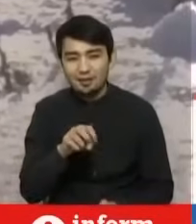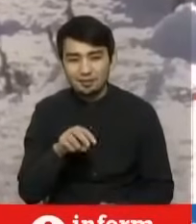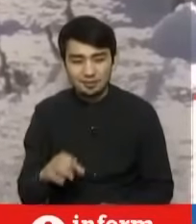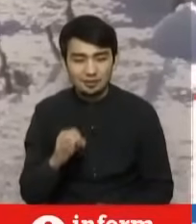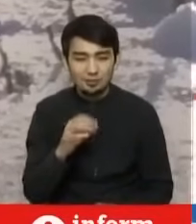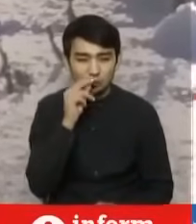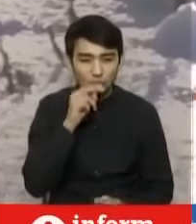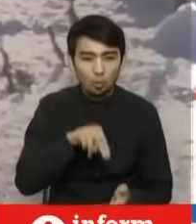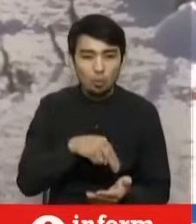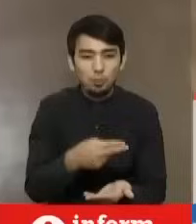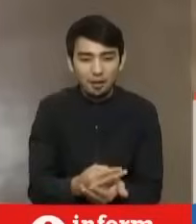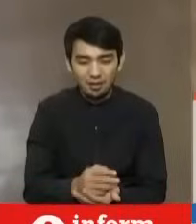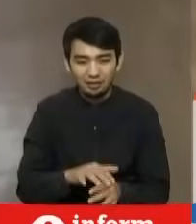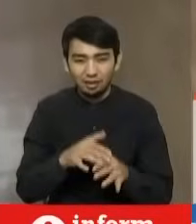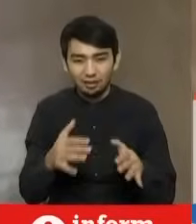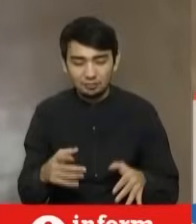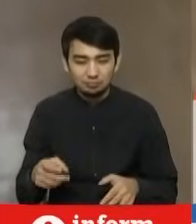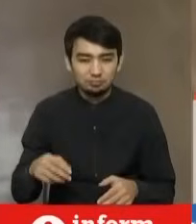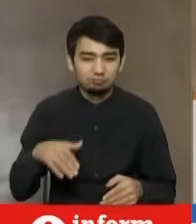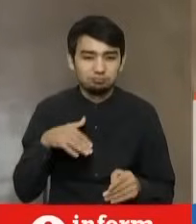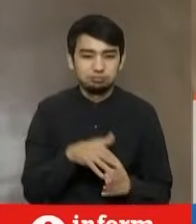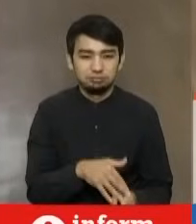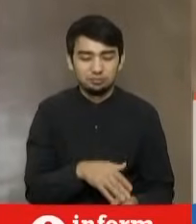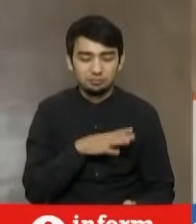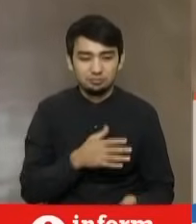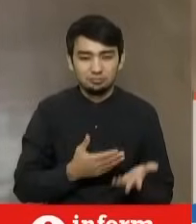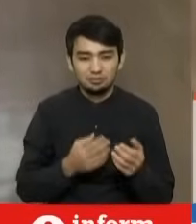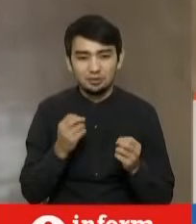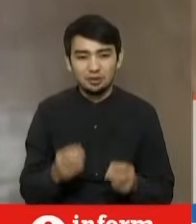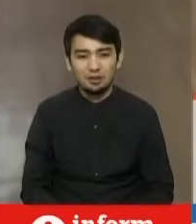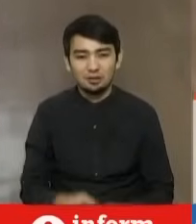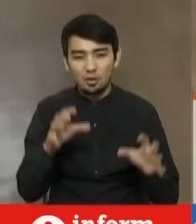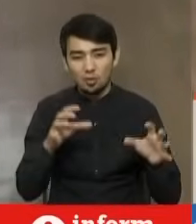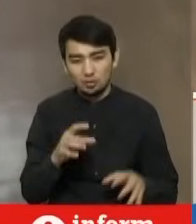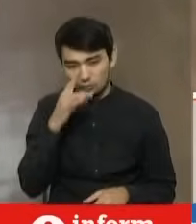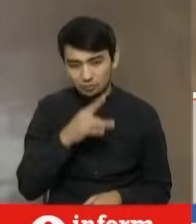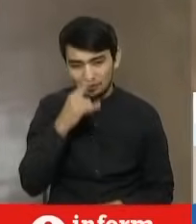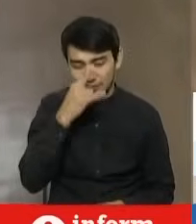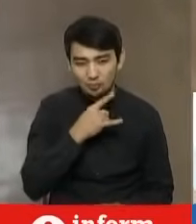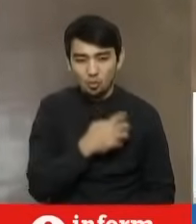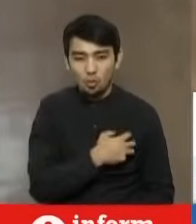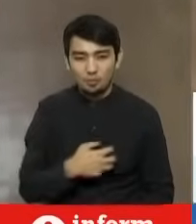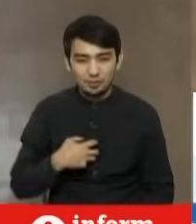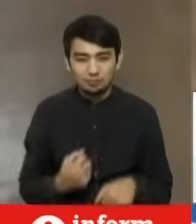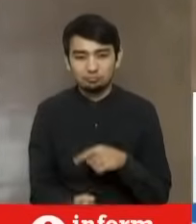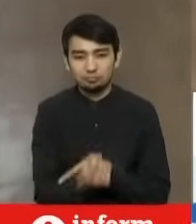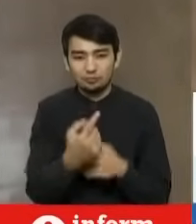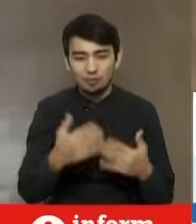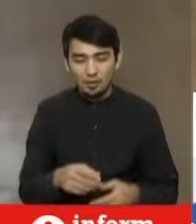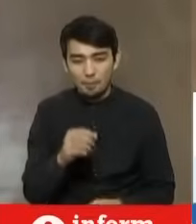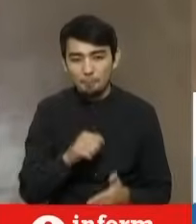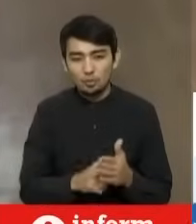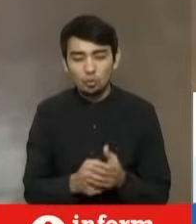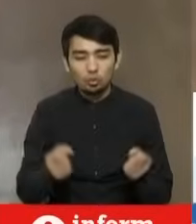мог упасть из-за сугробов. В рамках действующего трудового законодательства Республики Казахстан создана комиссия для выяснения причин.